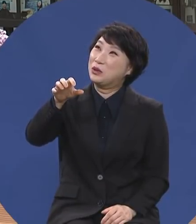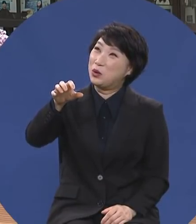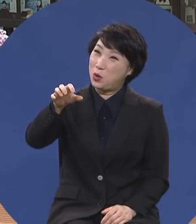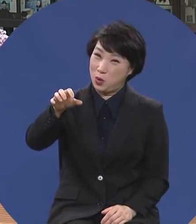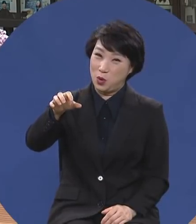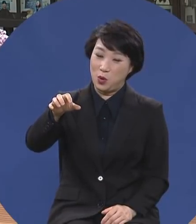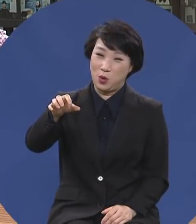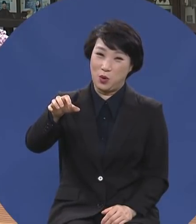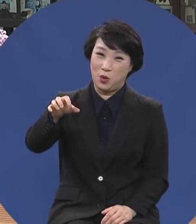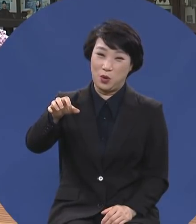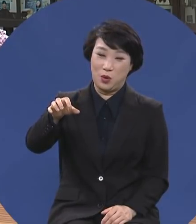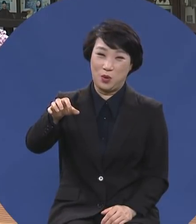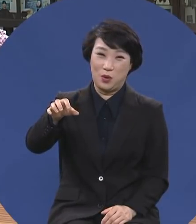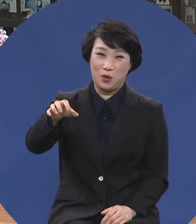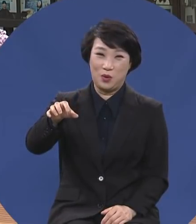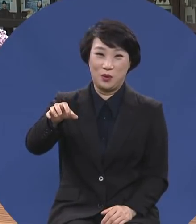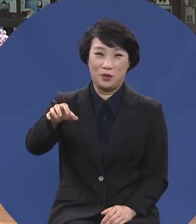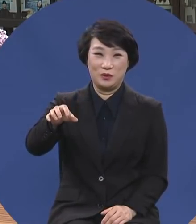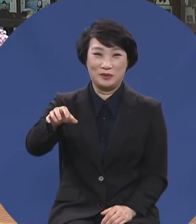있는